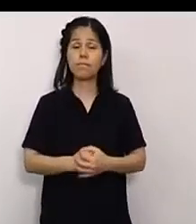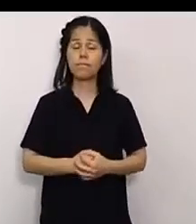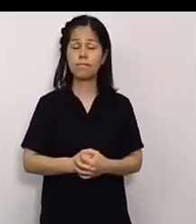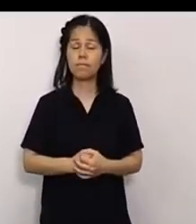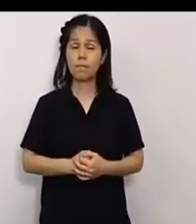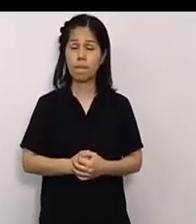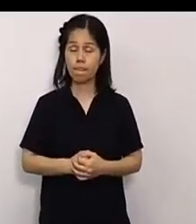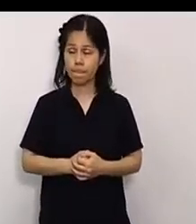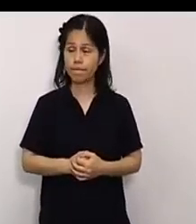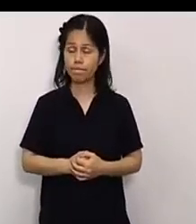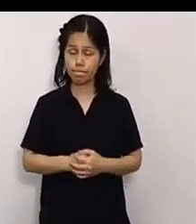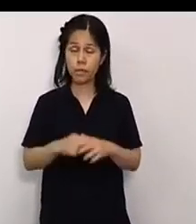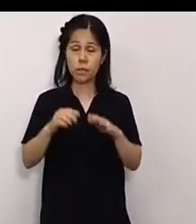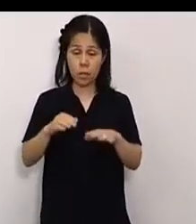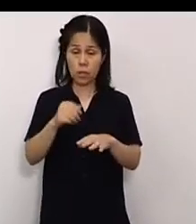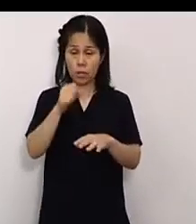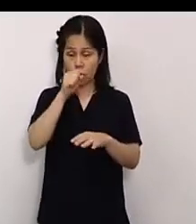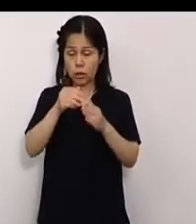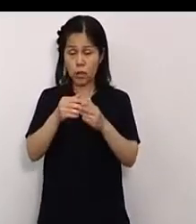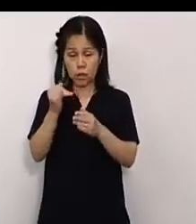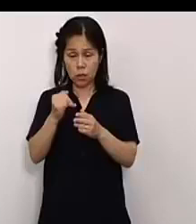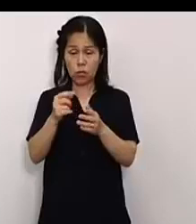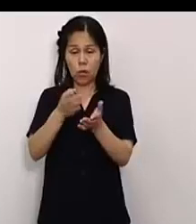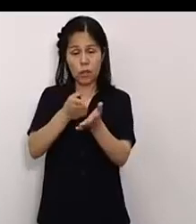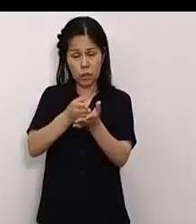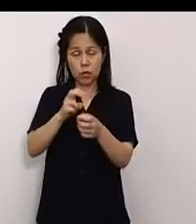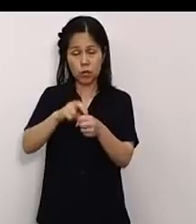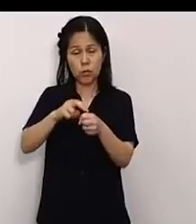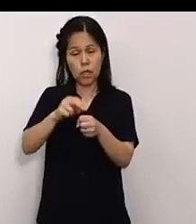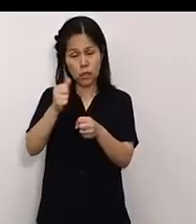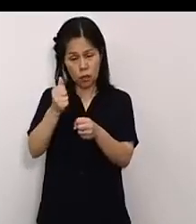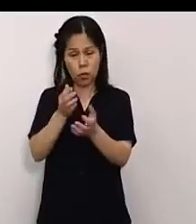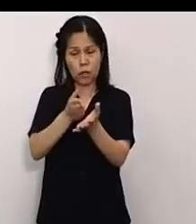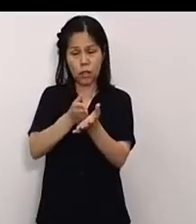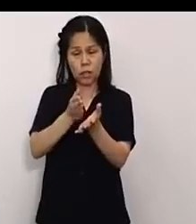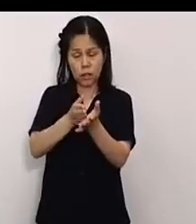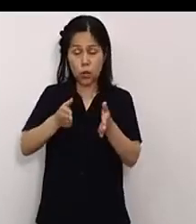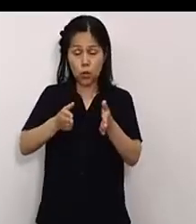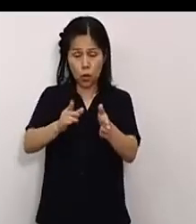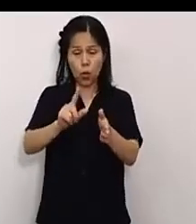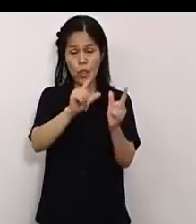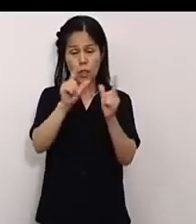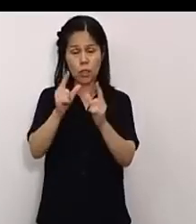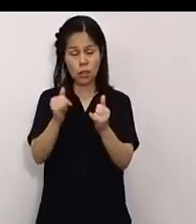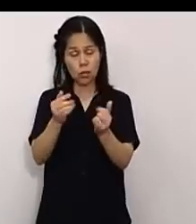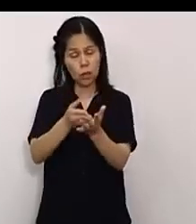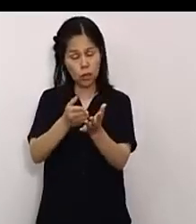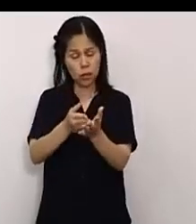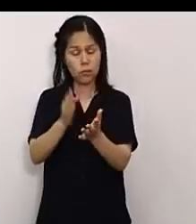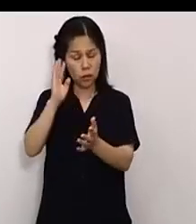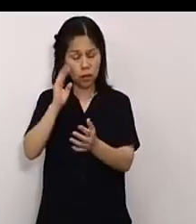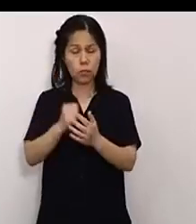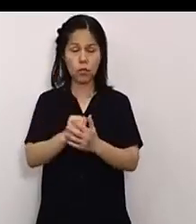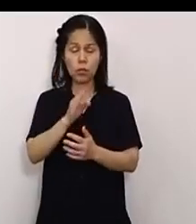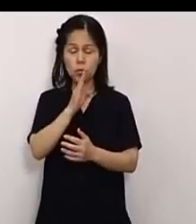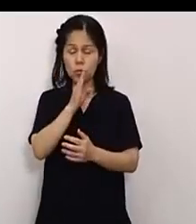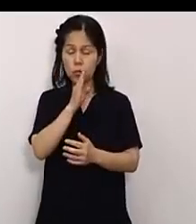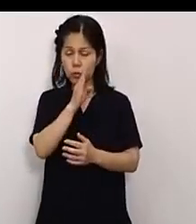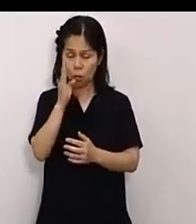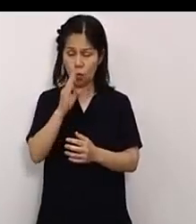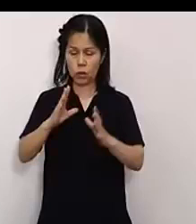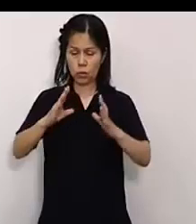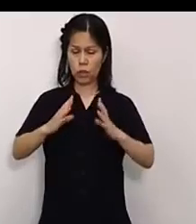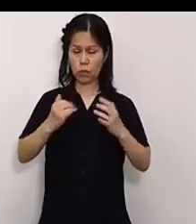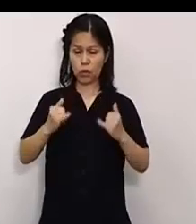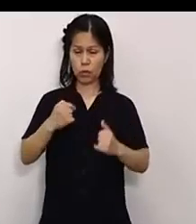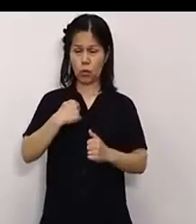ぜひよろしくお願いします。 今の吉崎さんのお話も先ほどの宇都宮さんの、ね、路上生活をされている方のお話もそうですけれども、一番その当事者で苦しい思いをしている人が一番